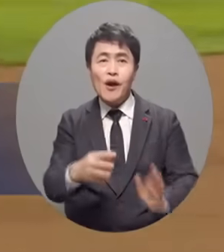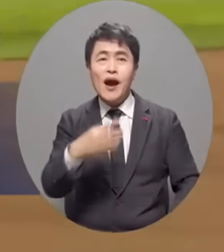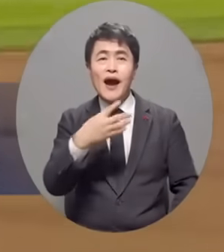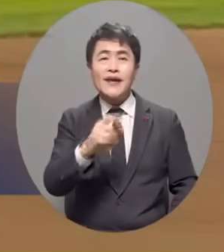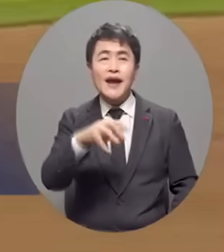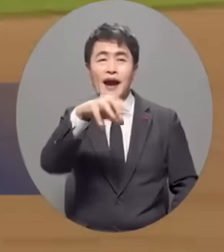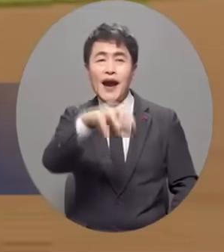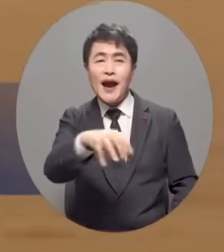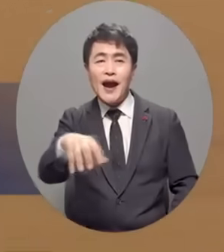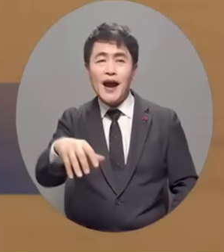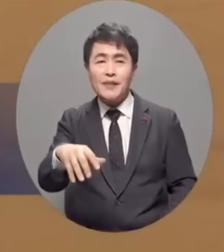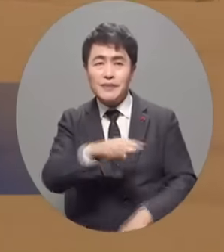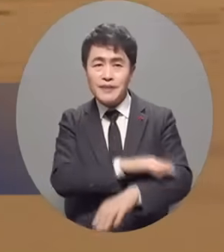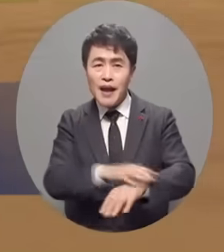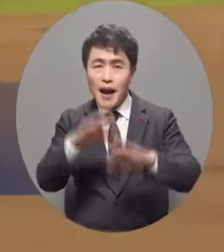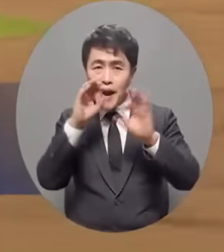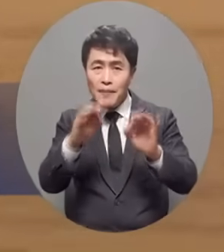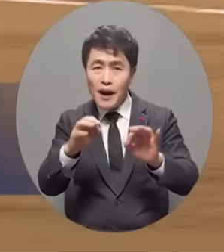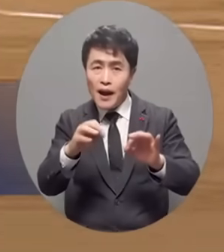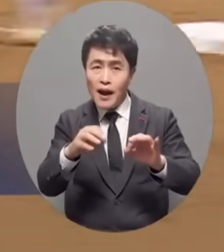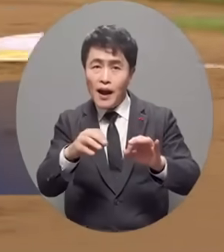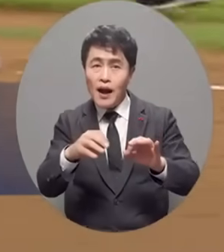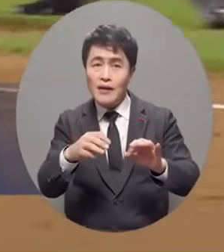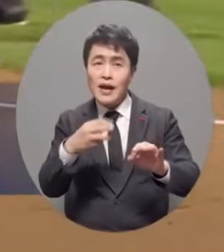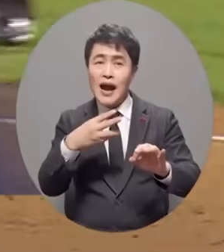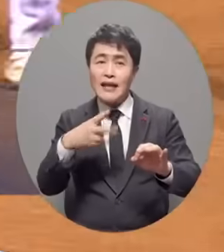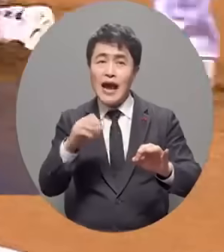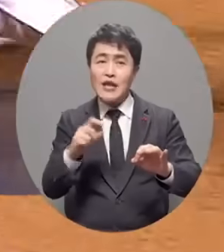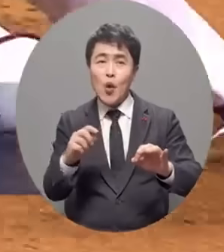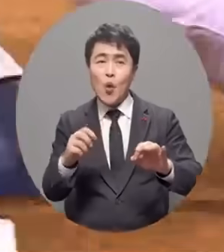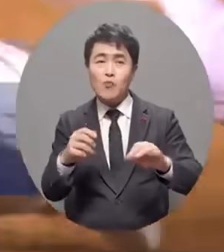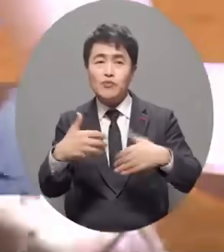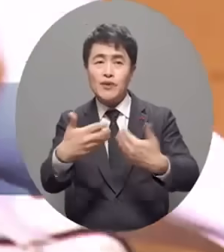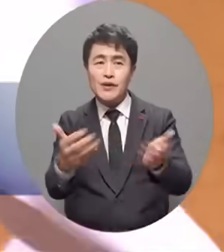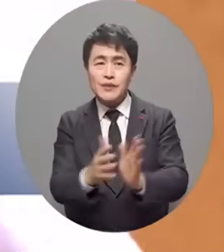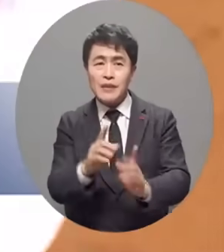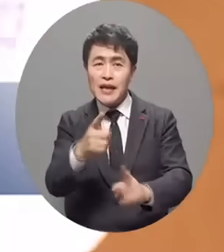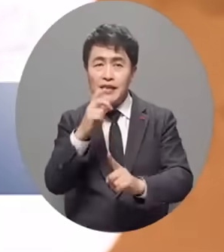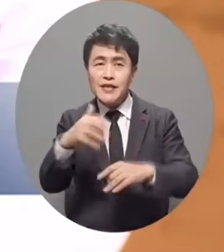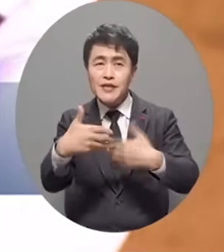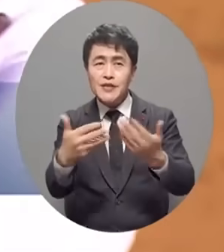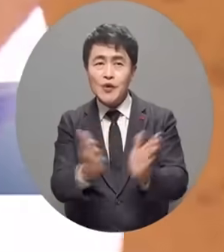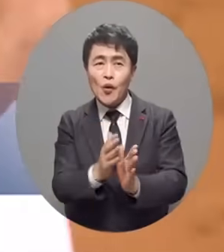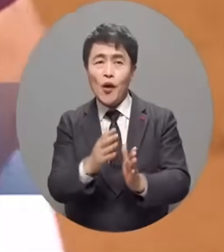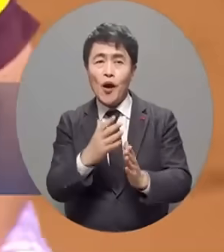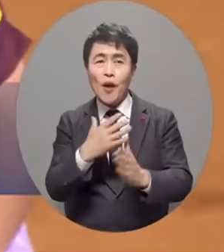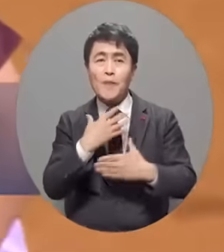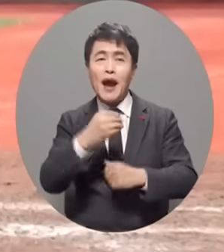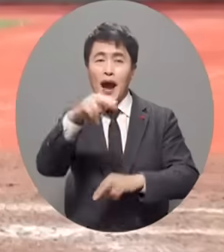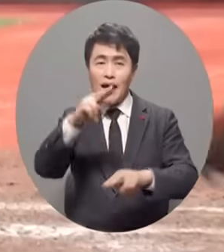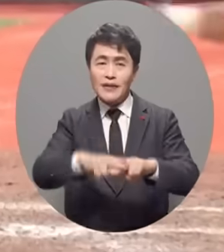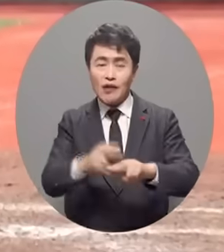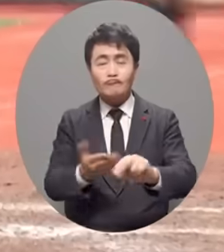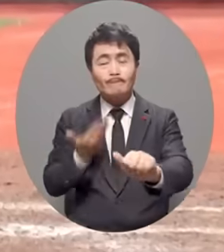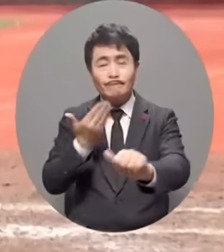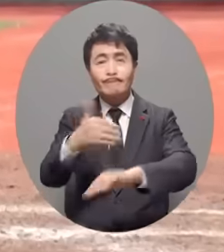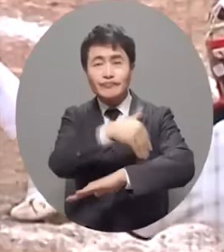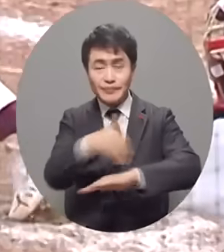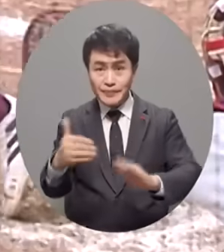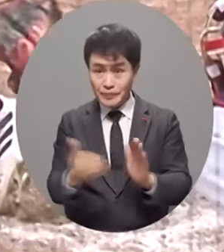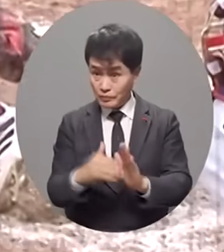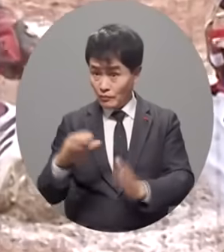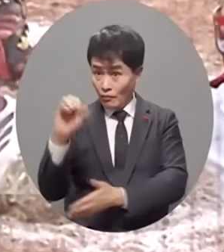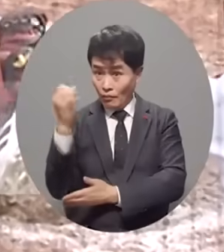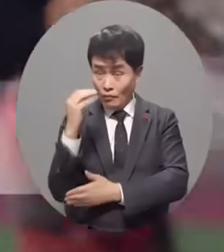of them have him leading off at this point in time. And that's what he's comfortable doing. That's what he's done before. 현지